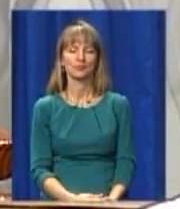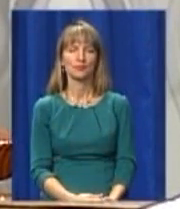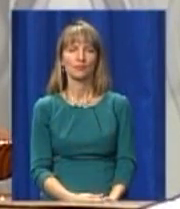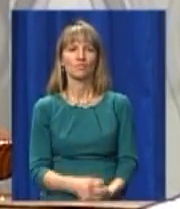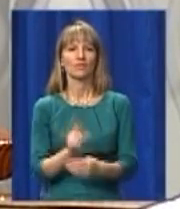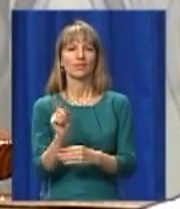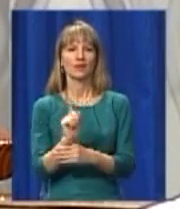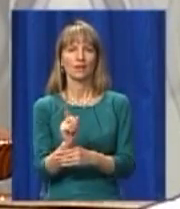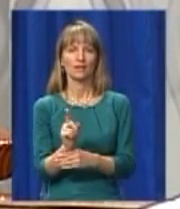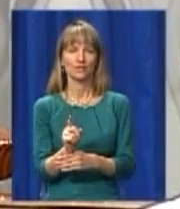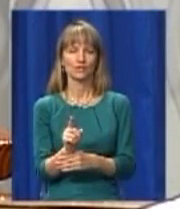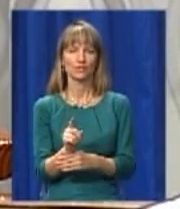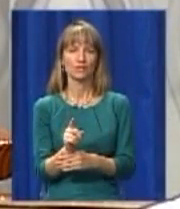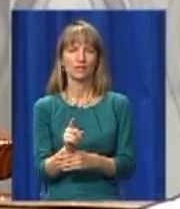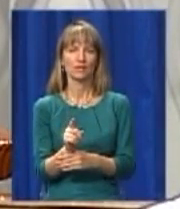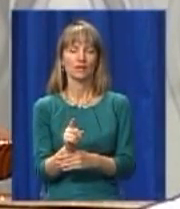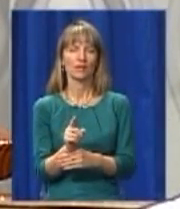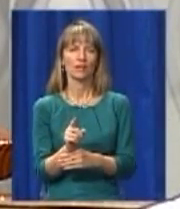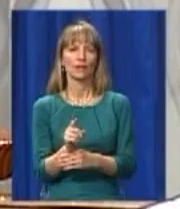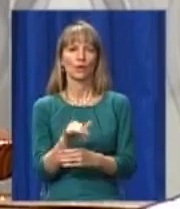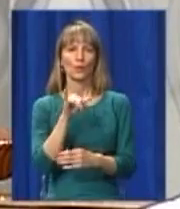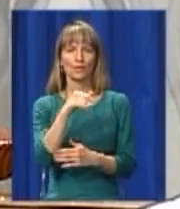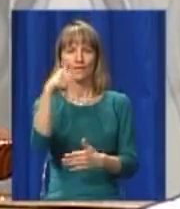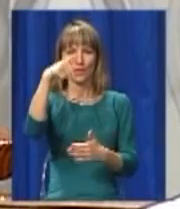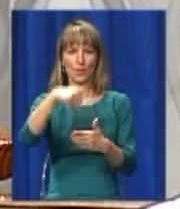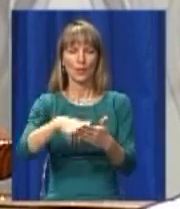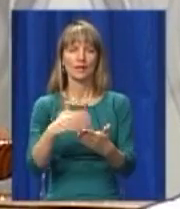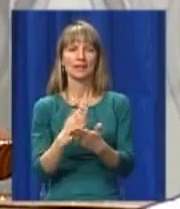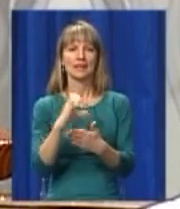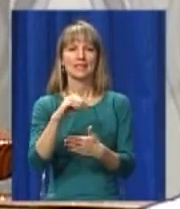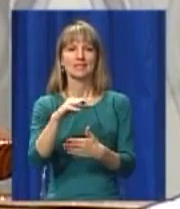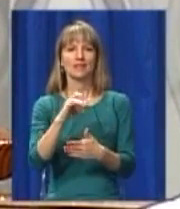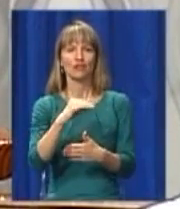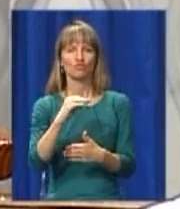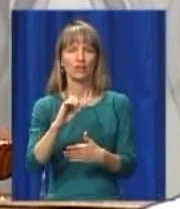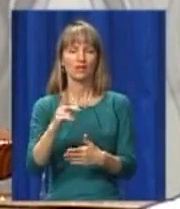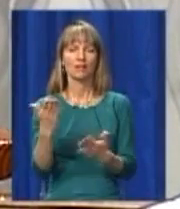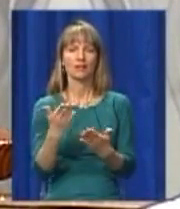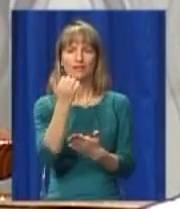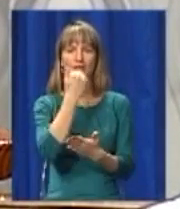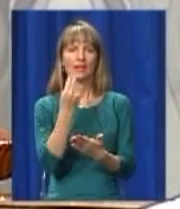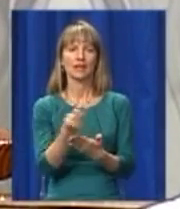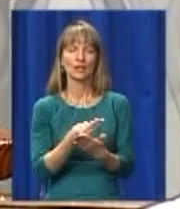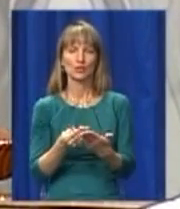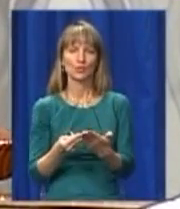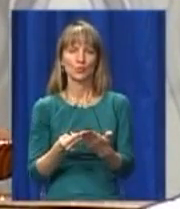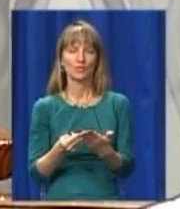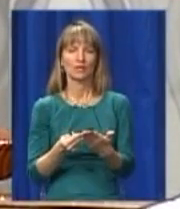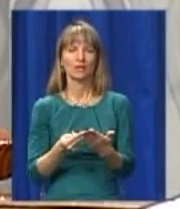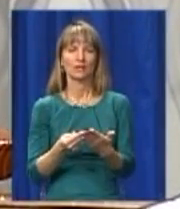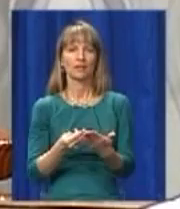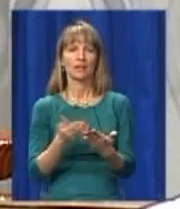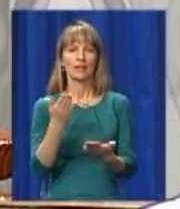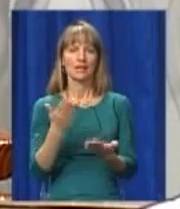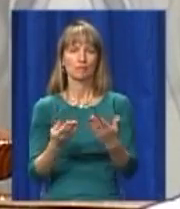Ну, карандаші, в них знаходяться стержні, благодаря яким ми рисуємо. Карандаші не можна роняти, так як, якщо ми